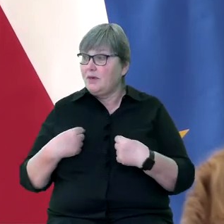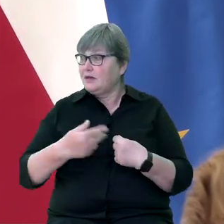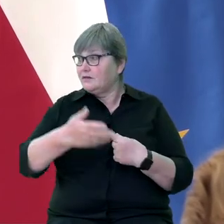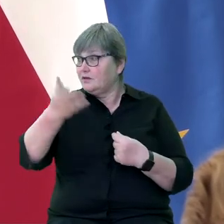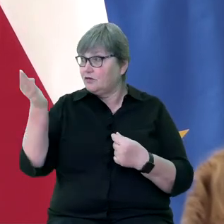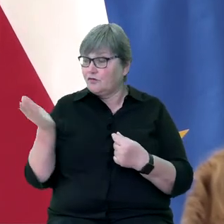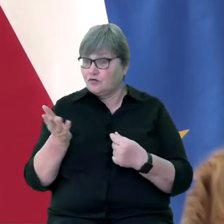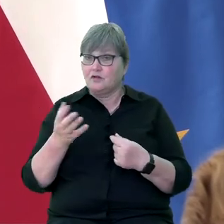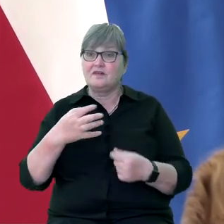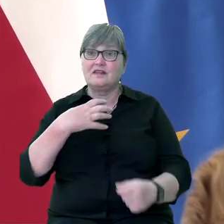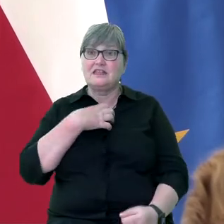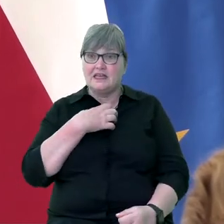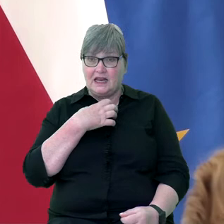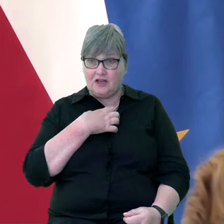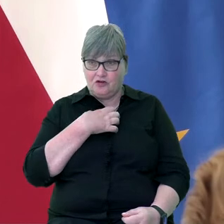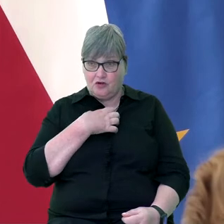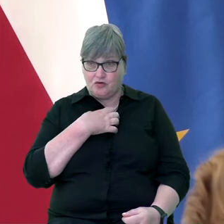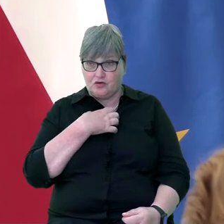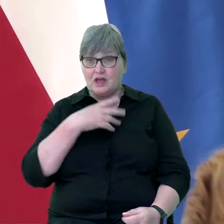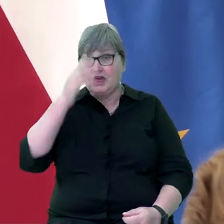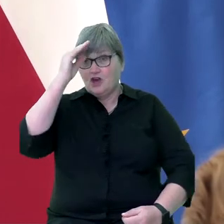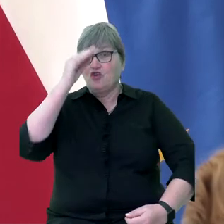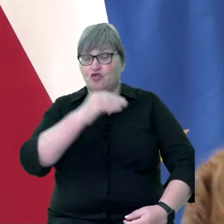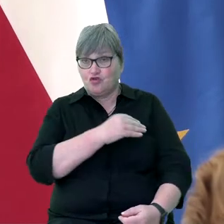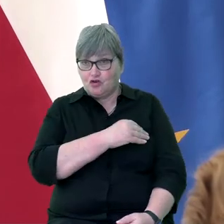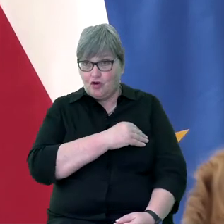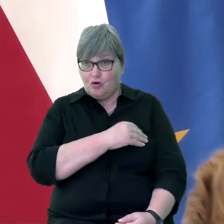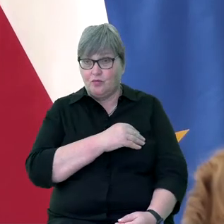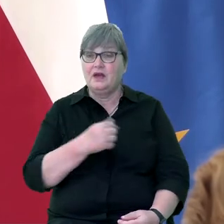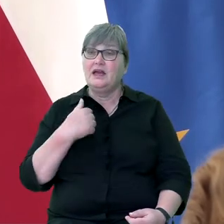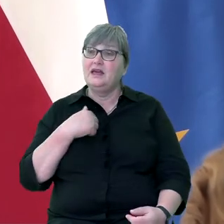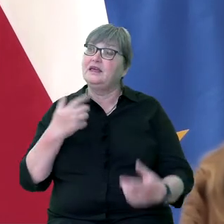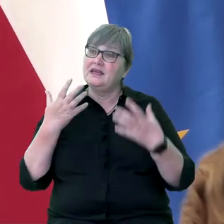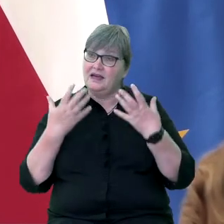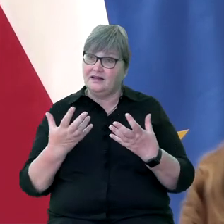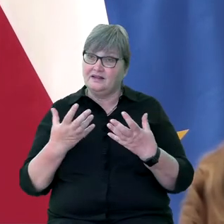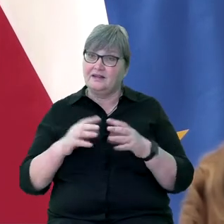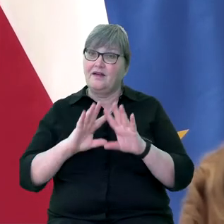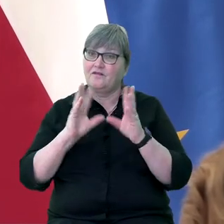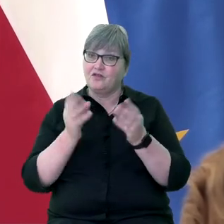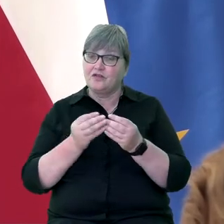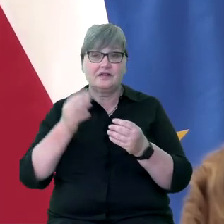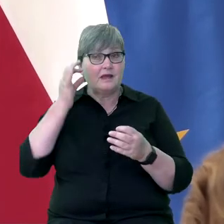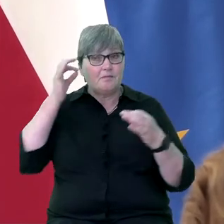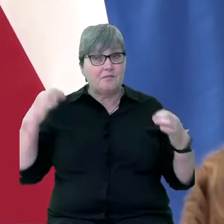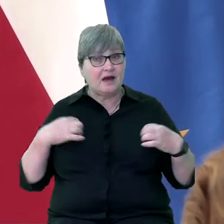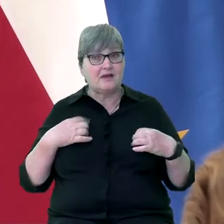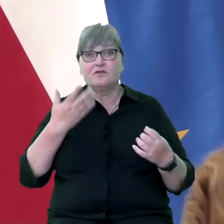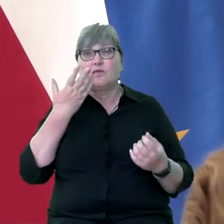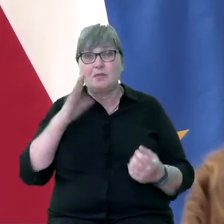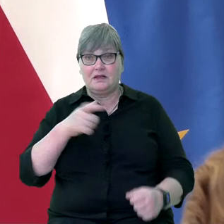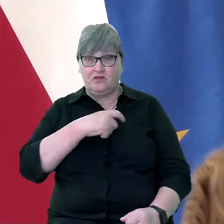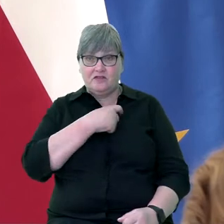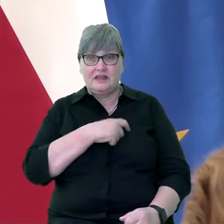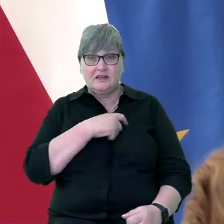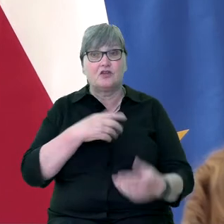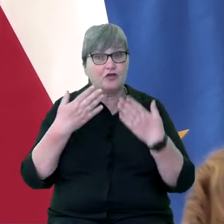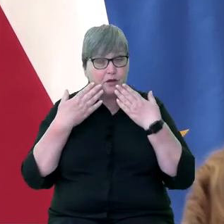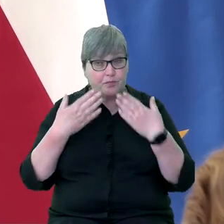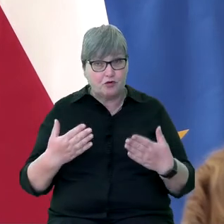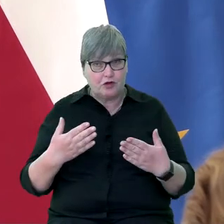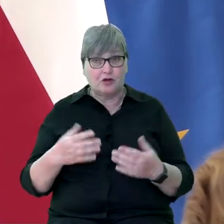dyrektorzy Krajowej Szkoły i chciałem wszystkim Państwu serdecznie podziękować właśnie za